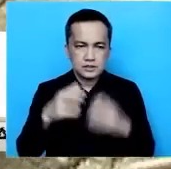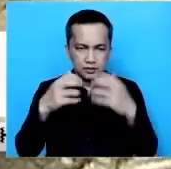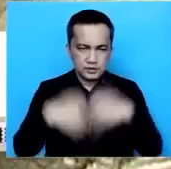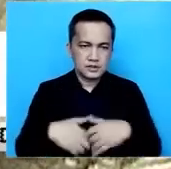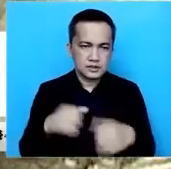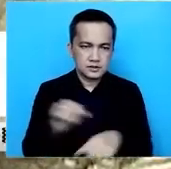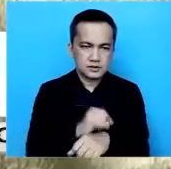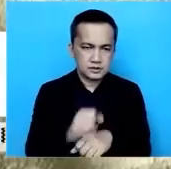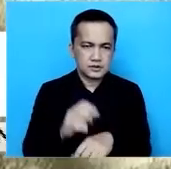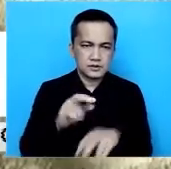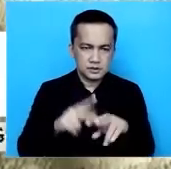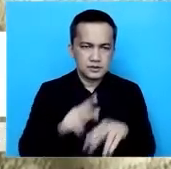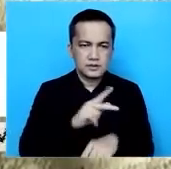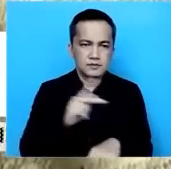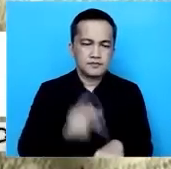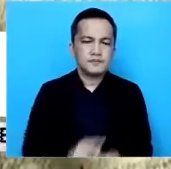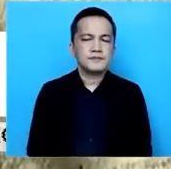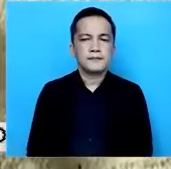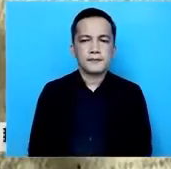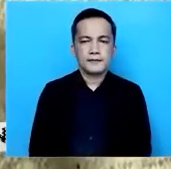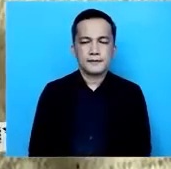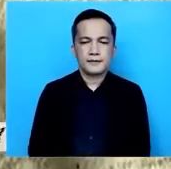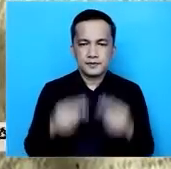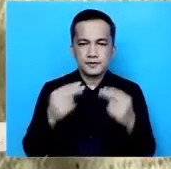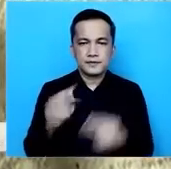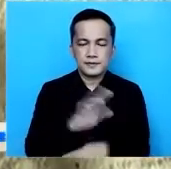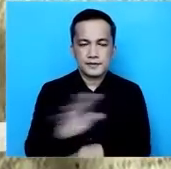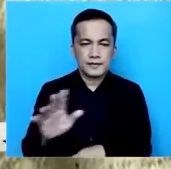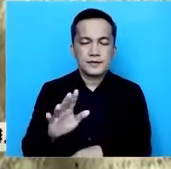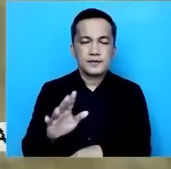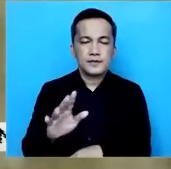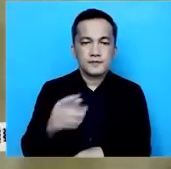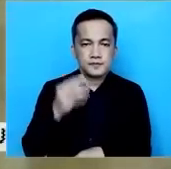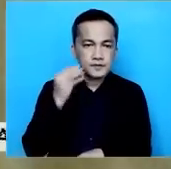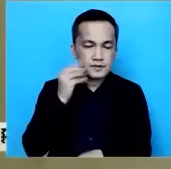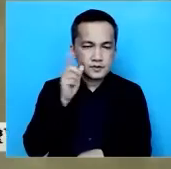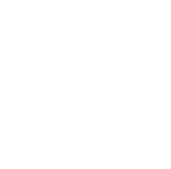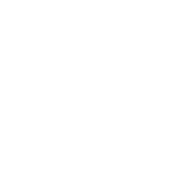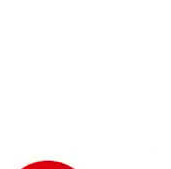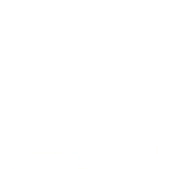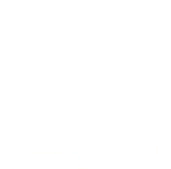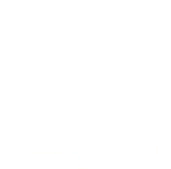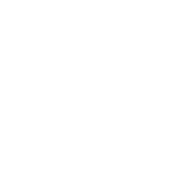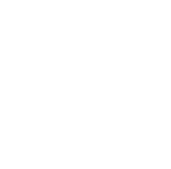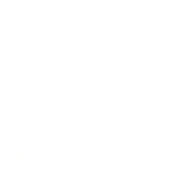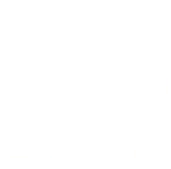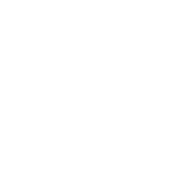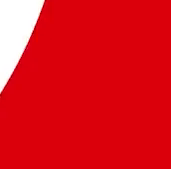asin sa bansa. Nagbabalita mula sa Frontline, Mean Los Baños, News 5.